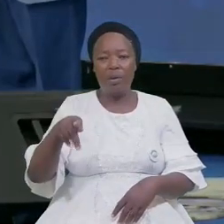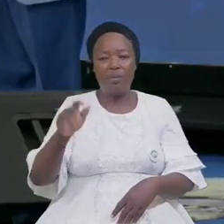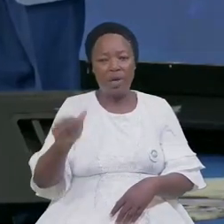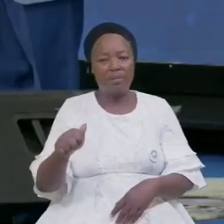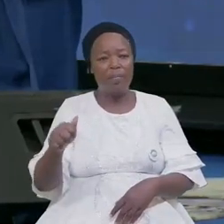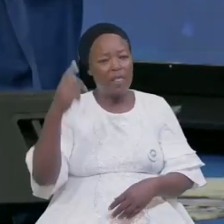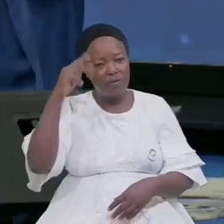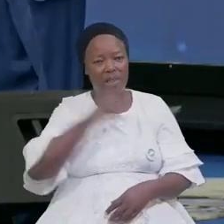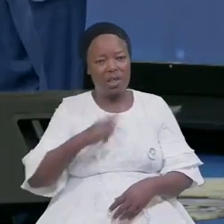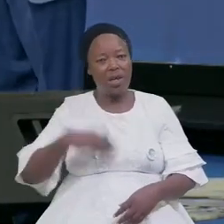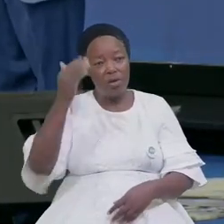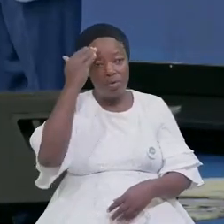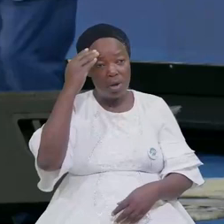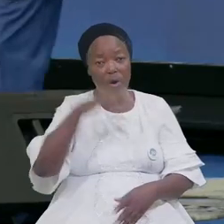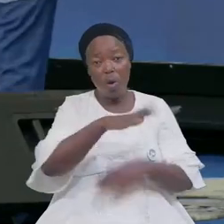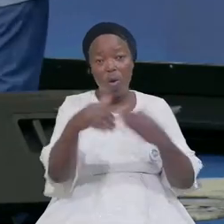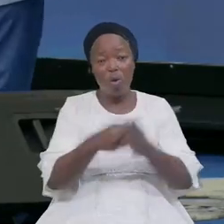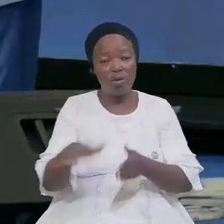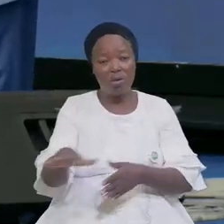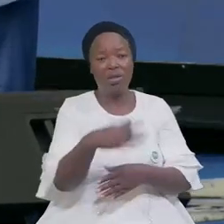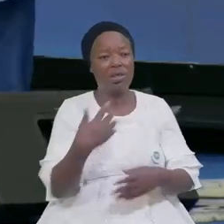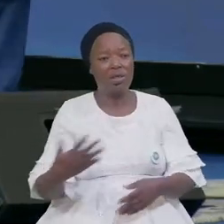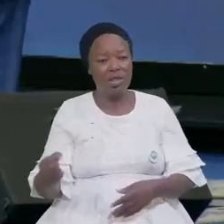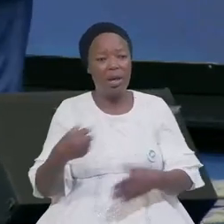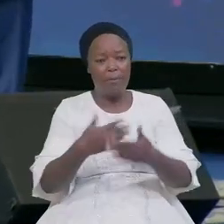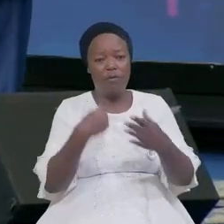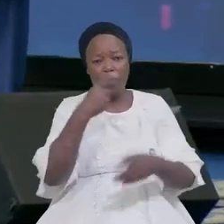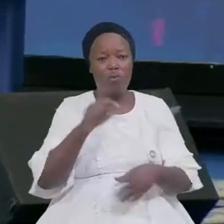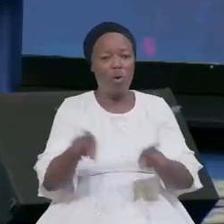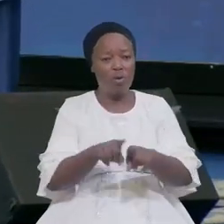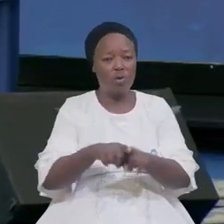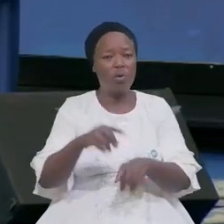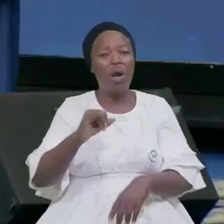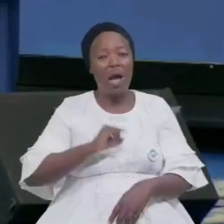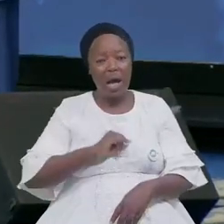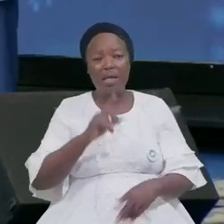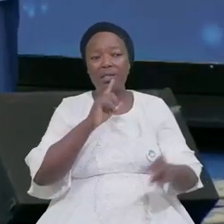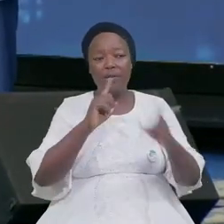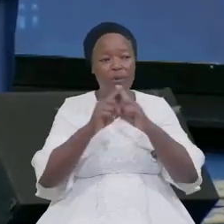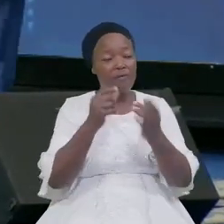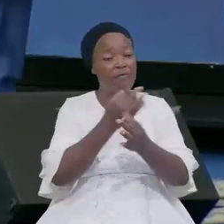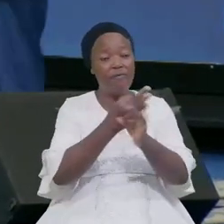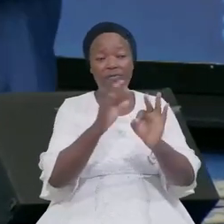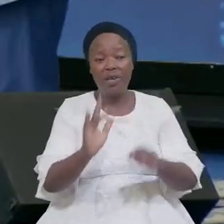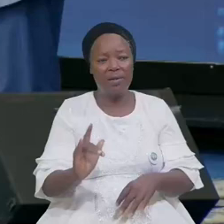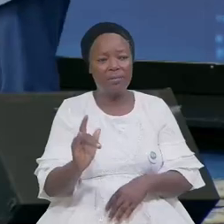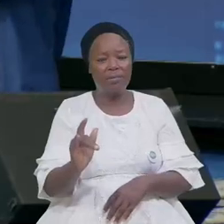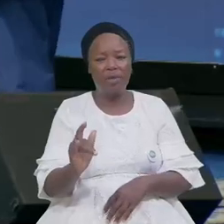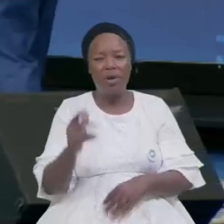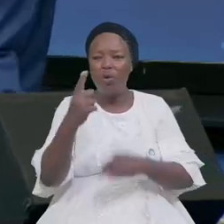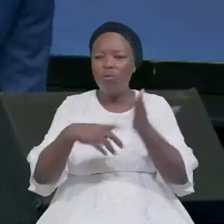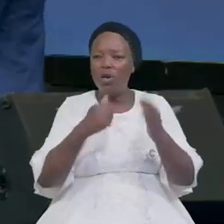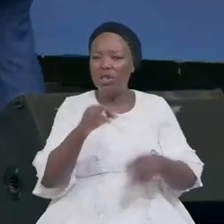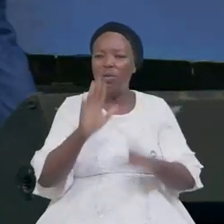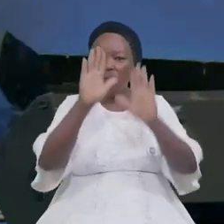Agrippa. Acte 26, 26. Le roi est instruit de ces choses et je lui en parle